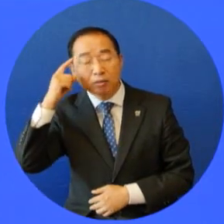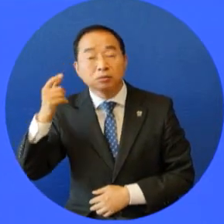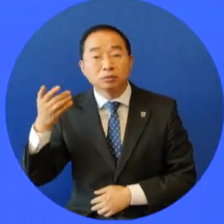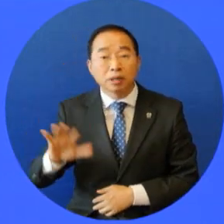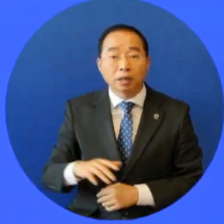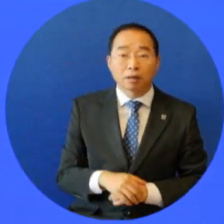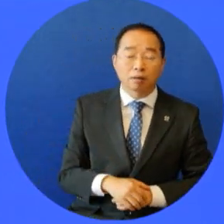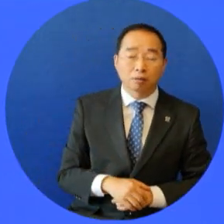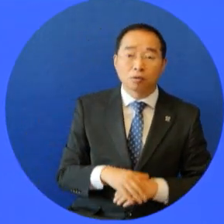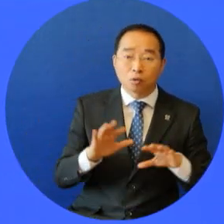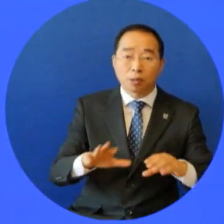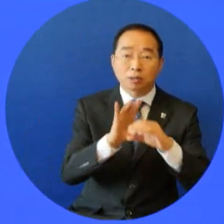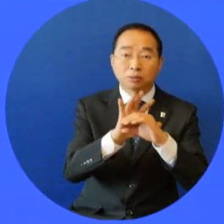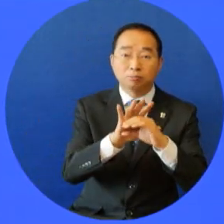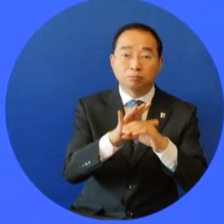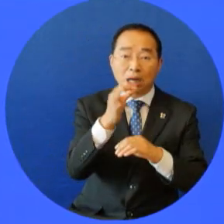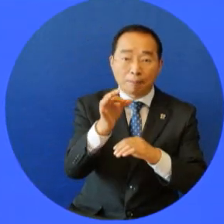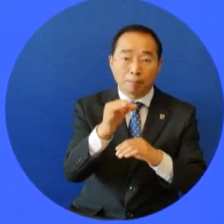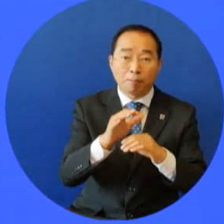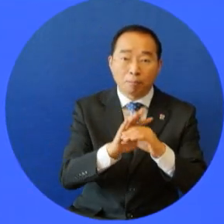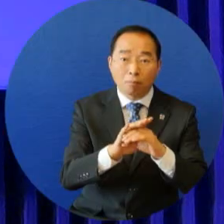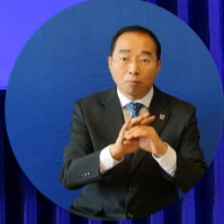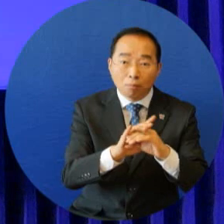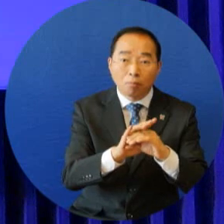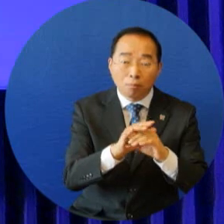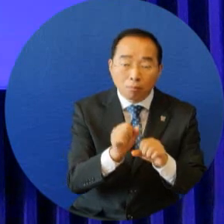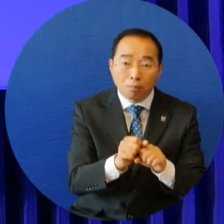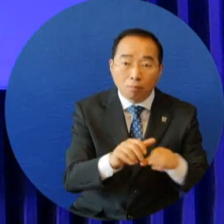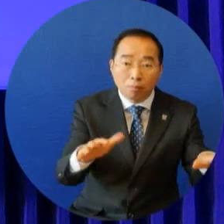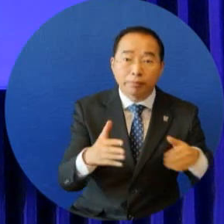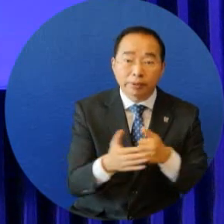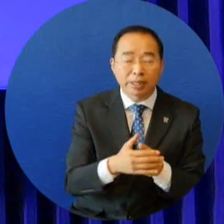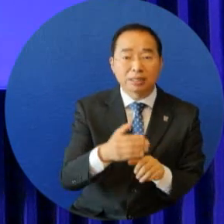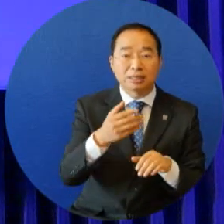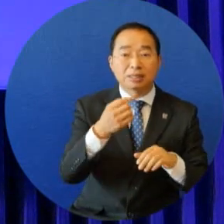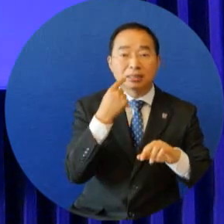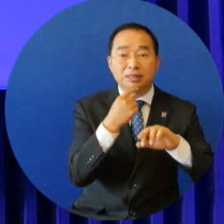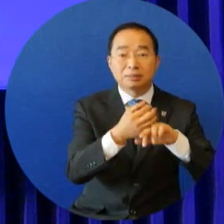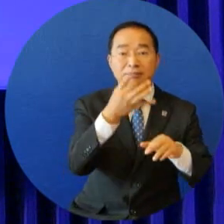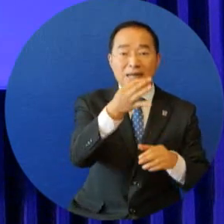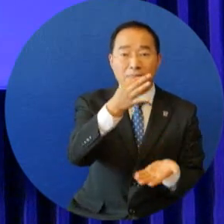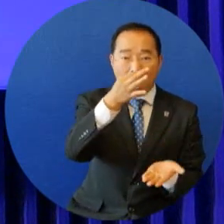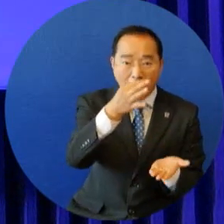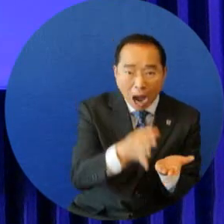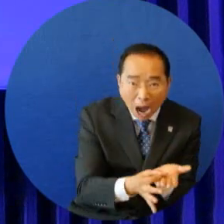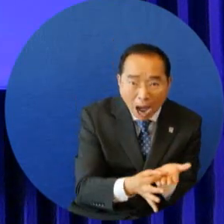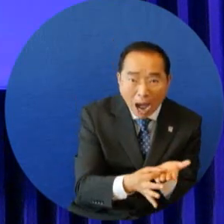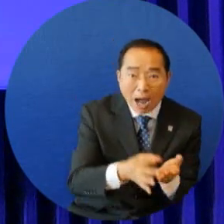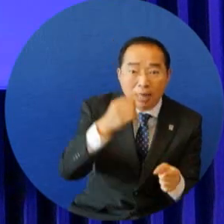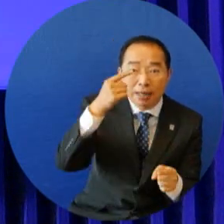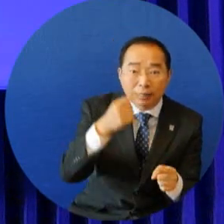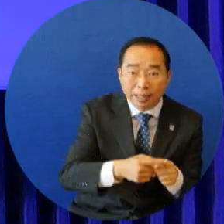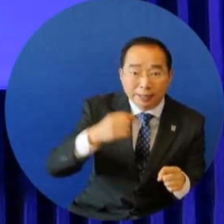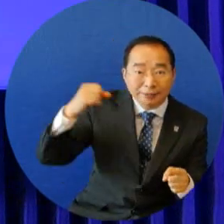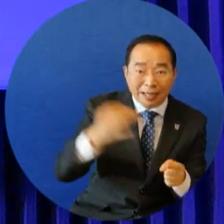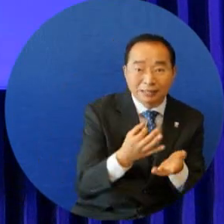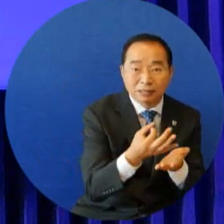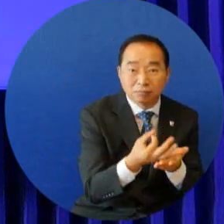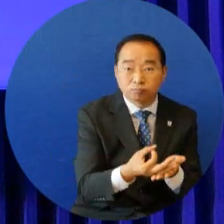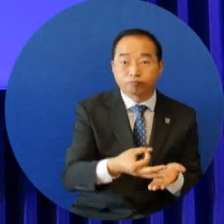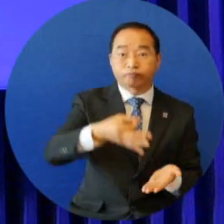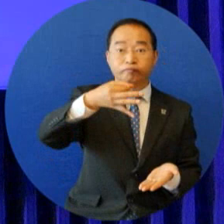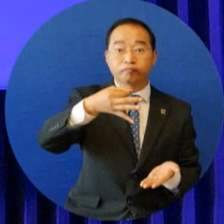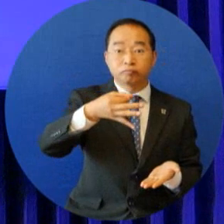이번에 코로나19 사태로 금값이 급락을 했다가 다시